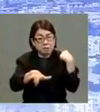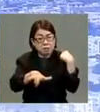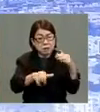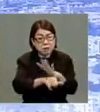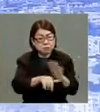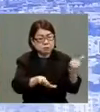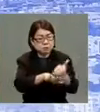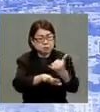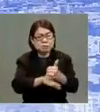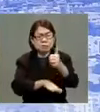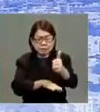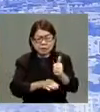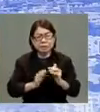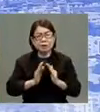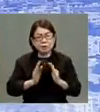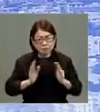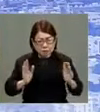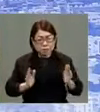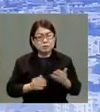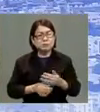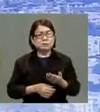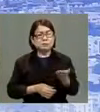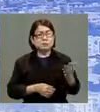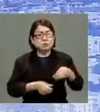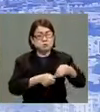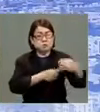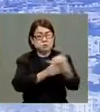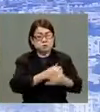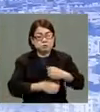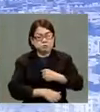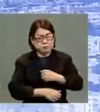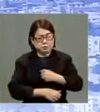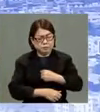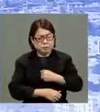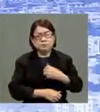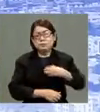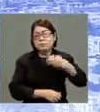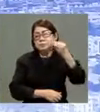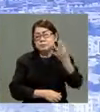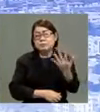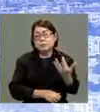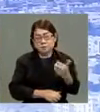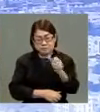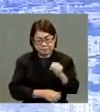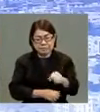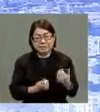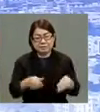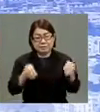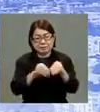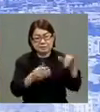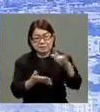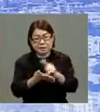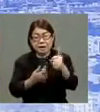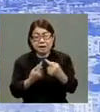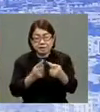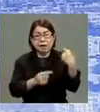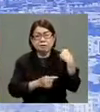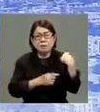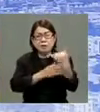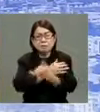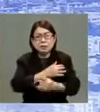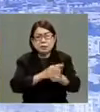ขอบคุณแล้วก็ขอบคุณในการอดทนรอคอยแล้วก็เร็วๆนี้ก็คงจะได้กลับมาแต่ยังไงก็ตามแต่ครับบางประเทศสถาน